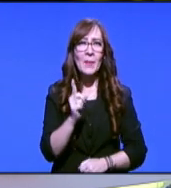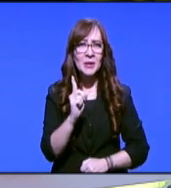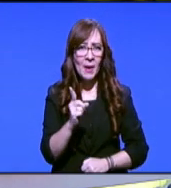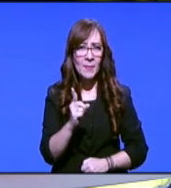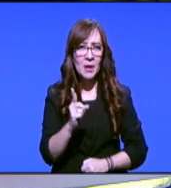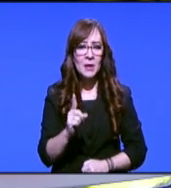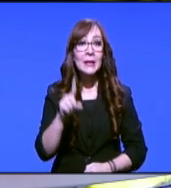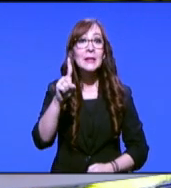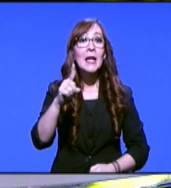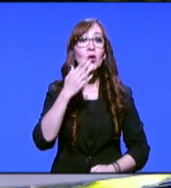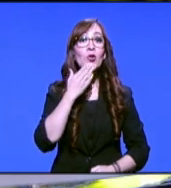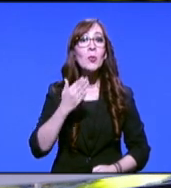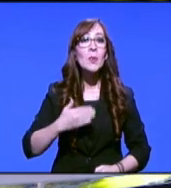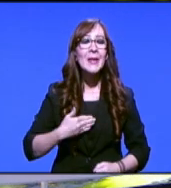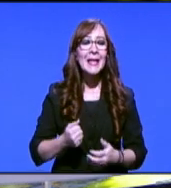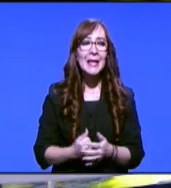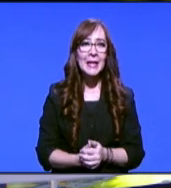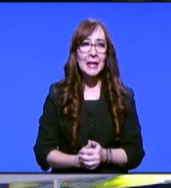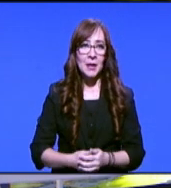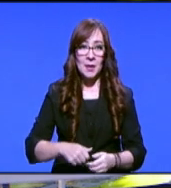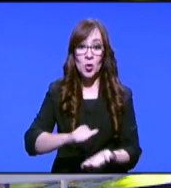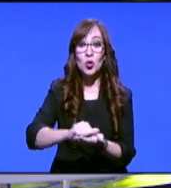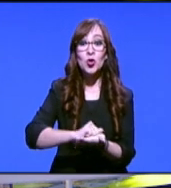seorang pemilik laundry menolak kedatangan tim gabungan.